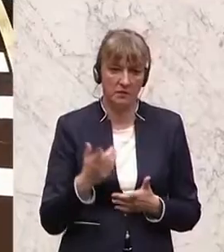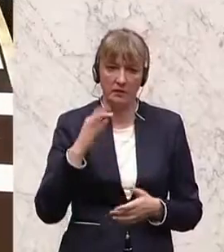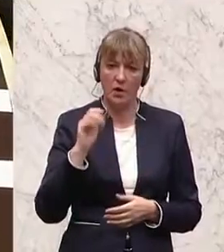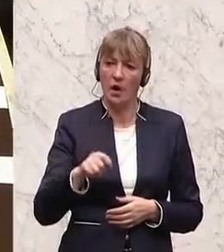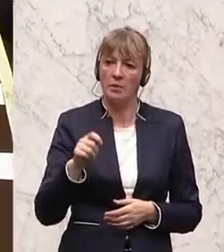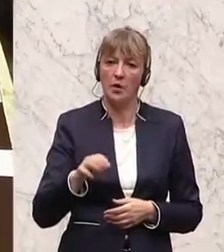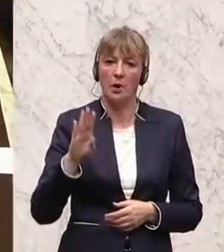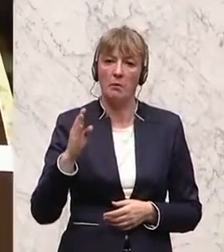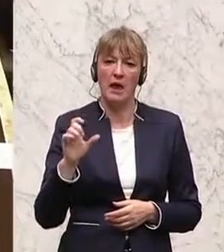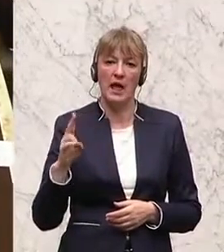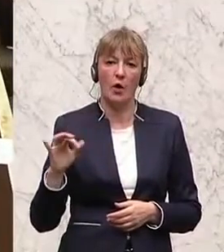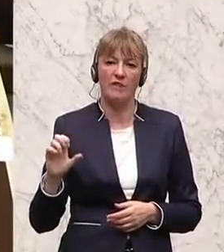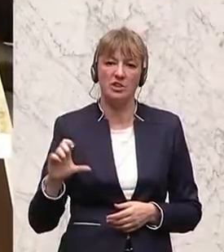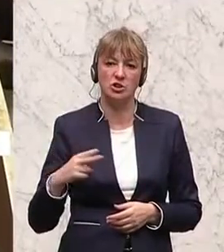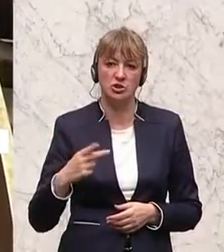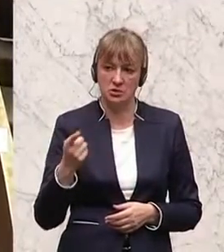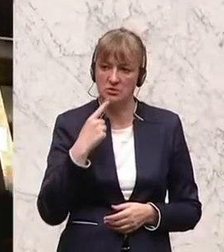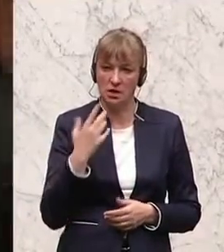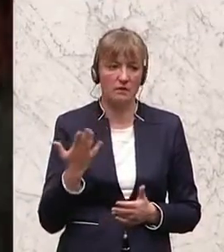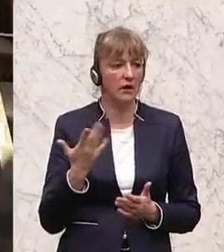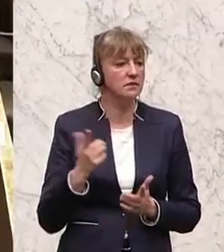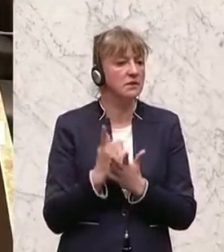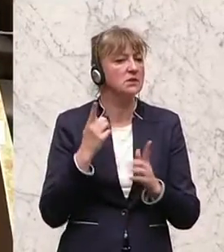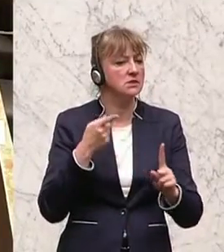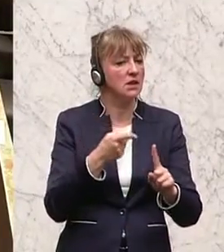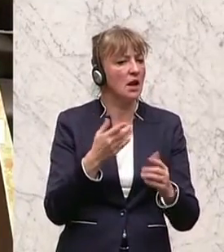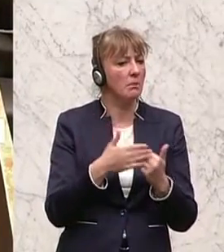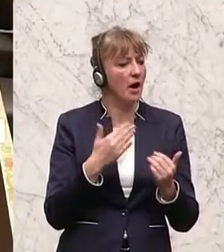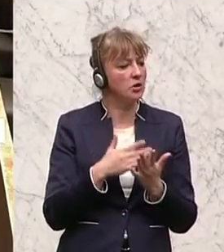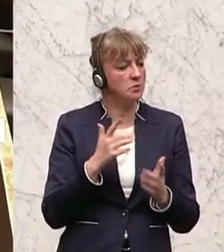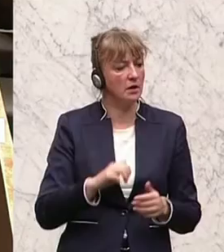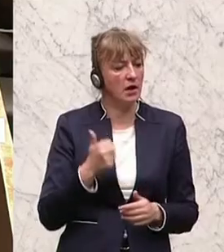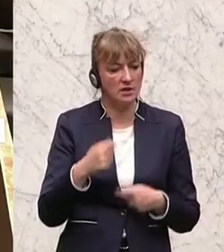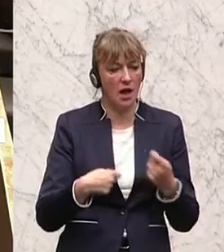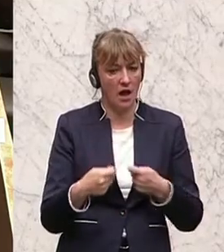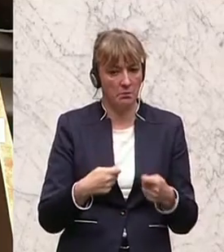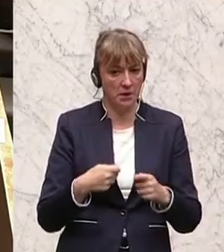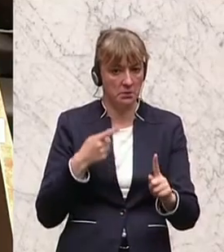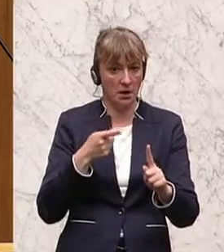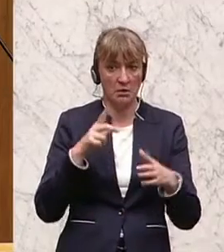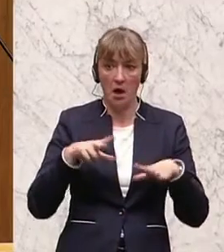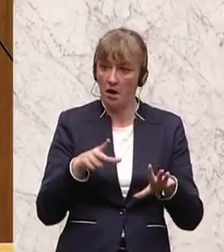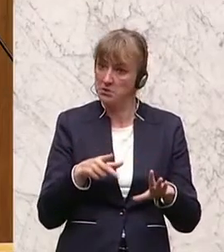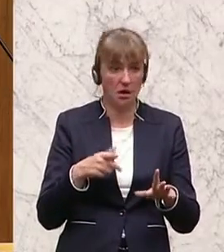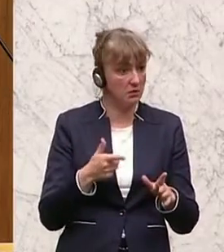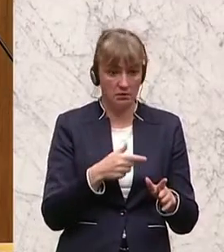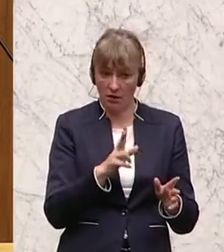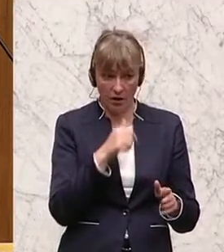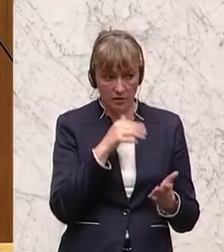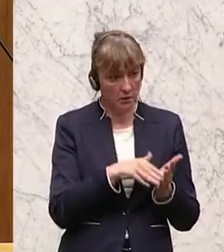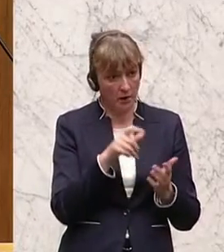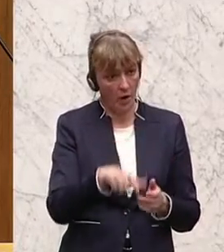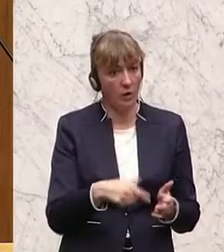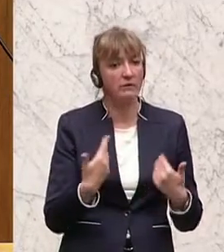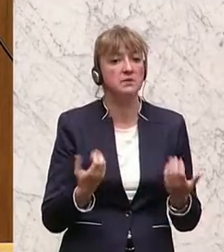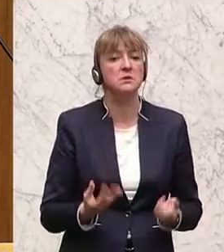Abgeordnete Belakovic schon gesagt hat, was passiert jetzt, wenn Ihre Zielsetzung, dass Sie dann am ersten Arbeitsmarkt mit 18 immer noch nicht brauchbar sind, was passiert